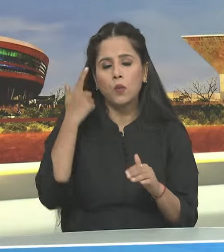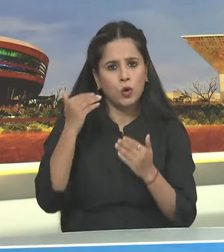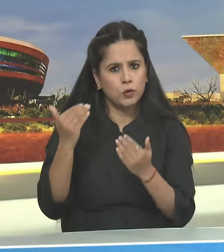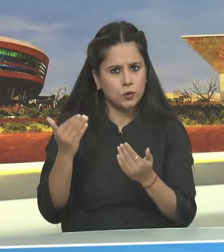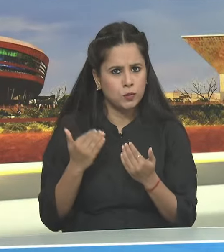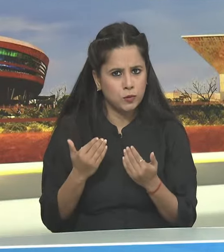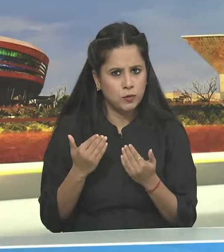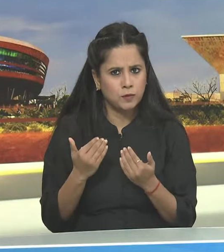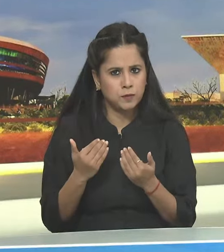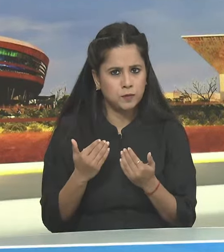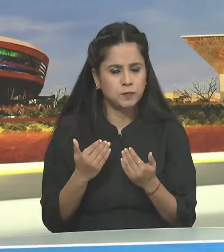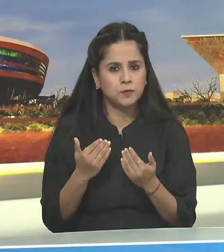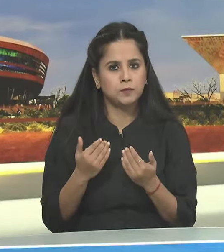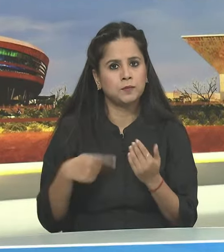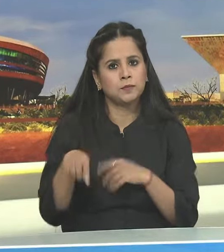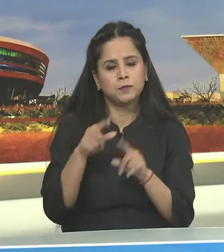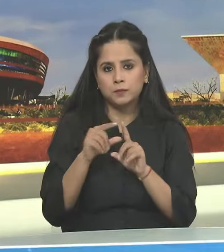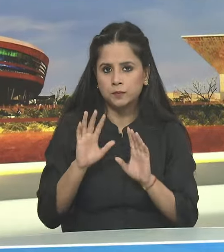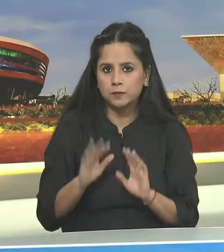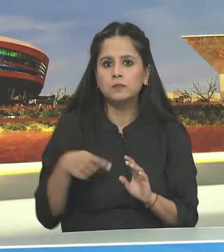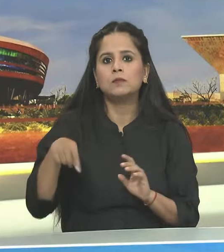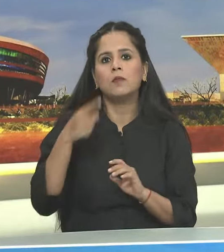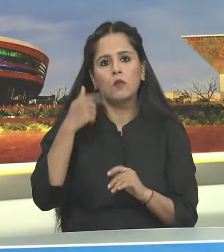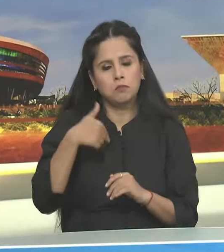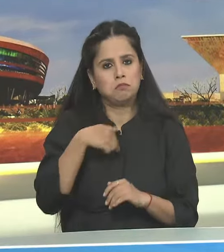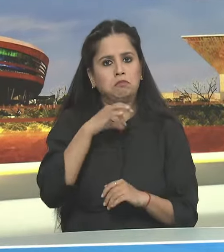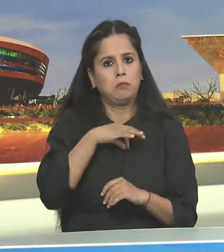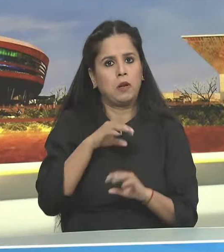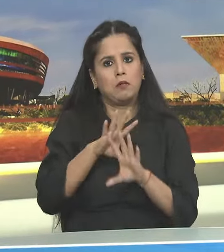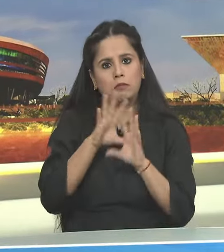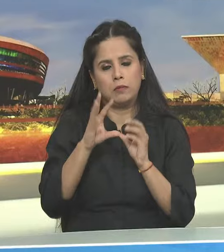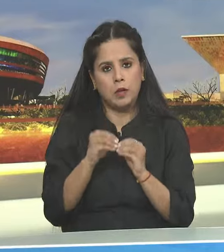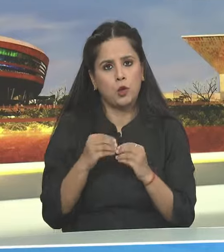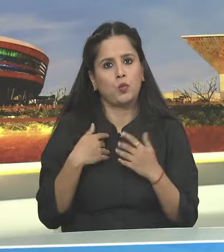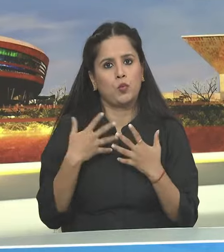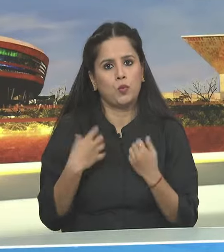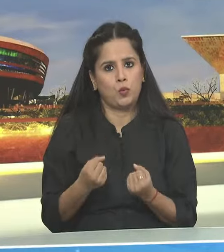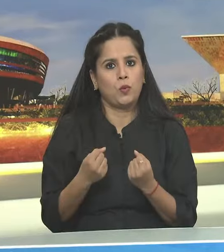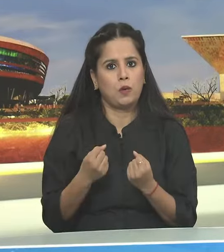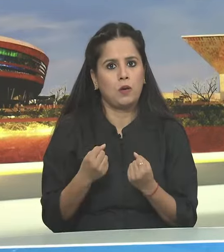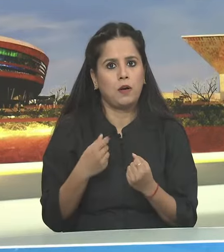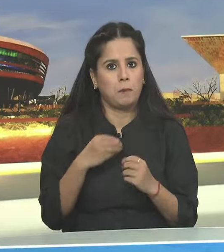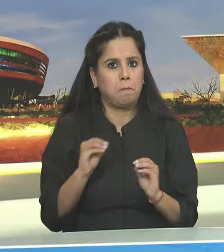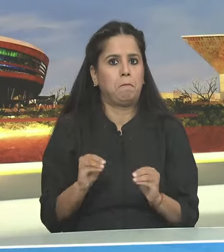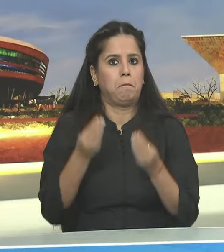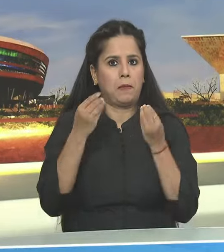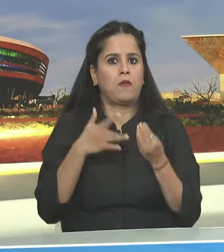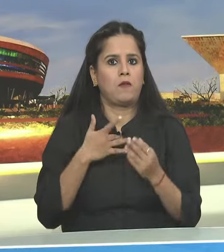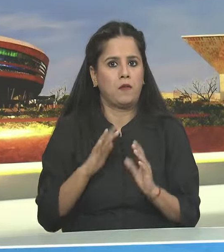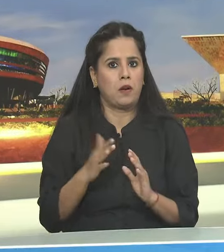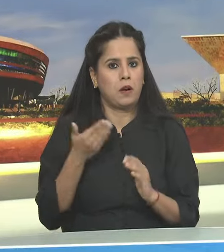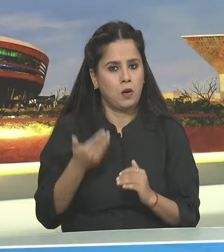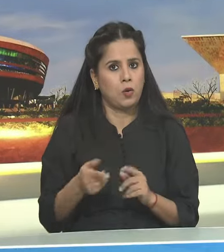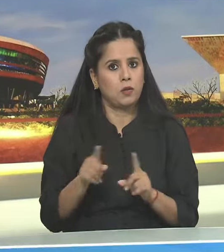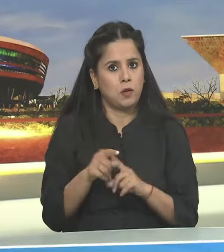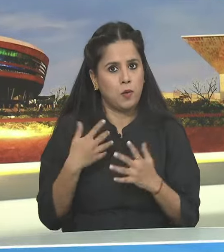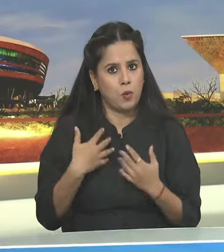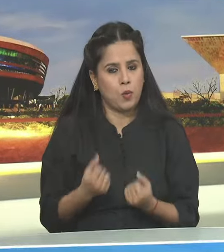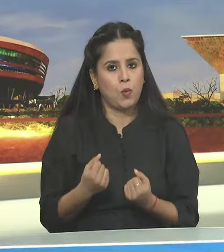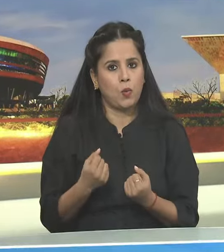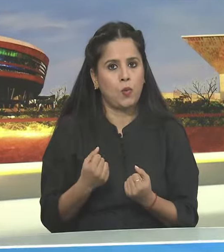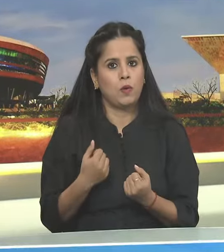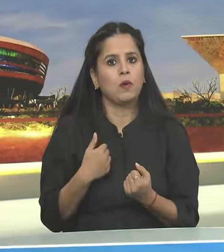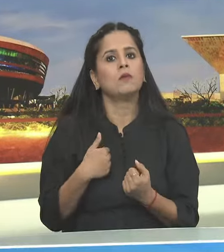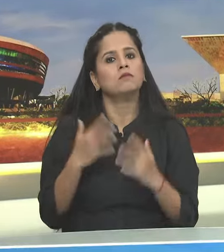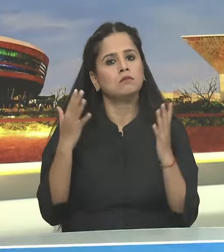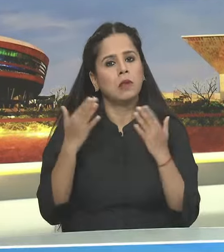टाइम कम लगते हैं, इसलिए खाना पीना बनाने के बहुत बहुत ही अच्छा हुआ। इसलिए हम सरकार मोदी सरकार को बहुत बहुत